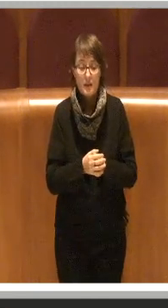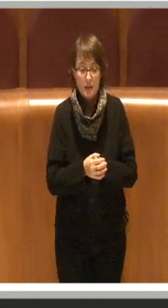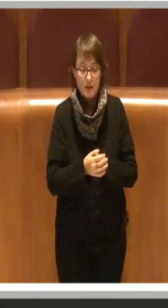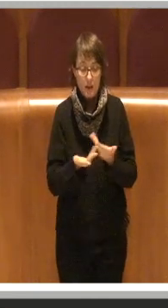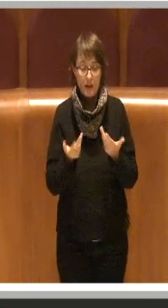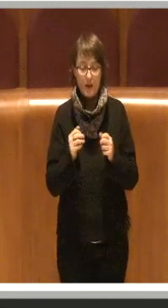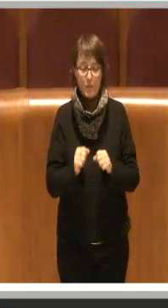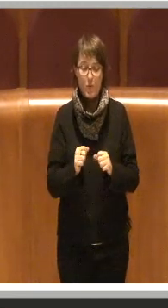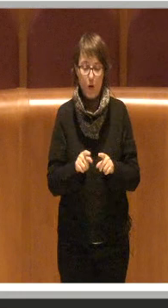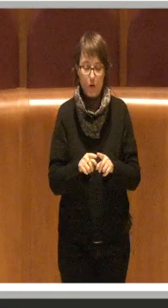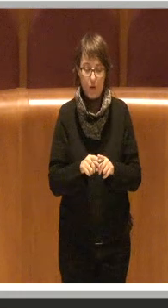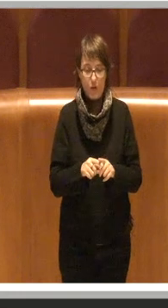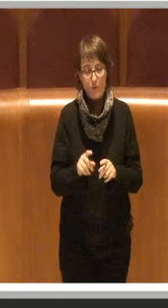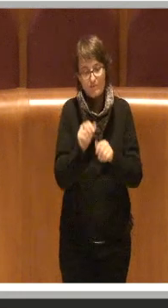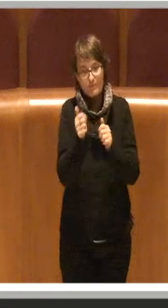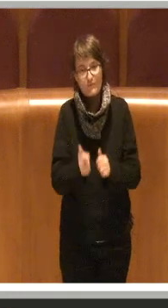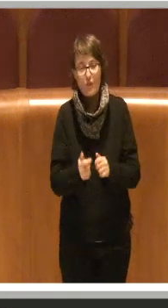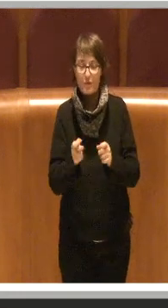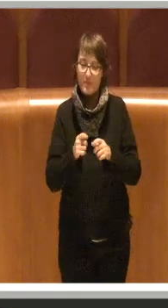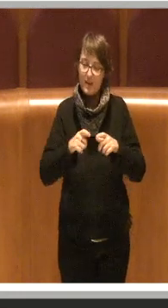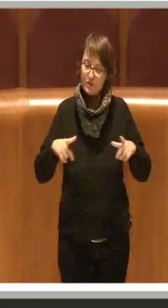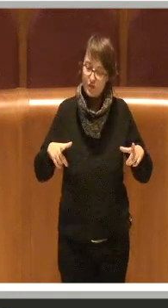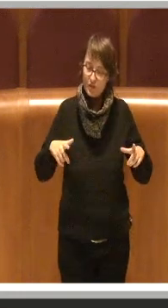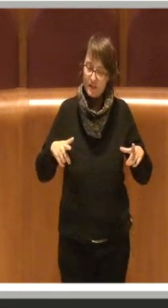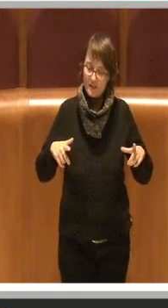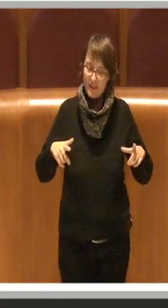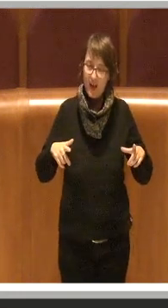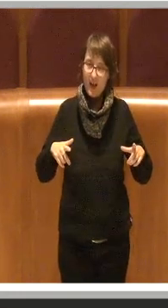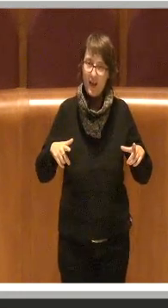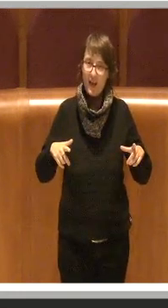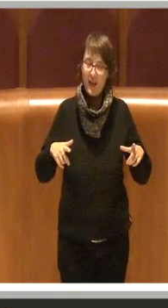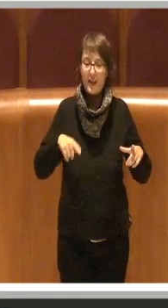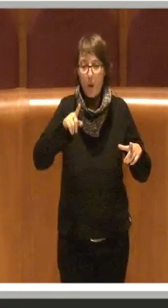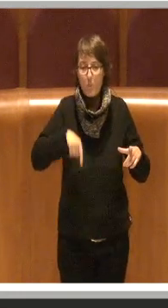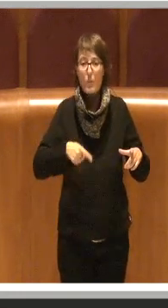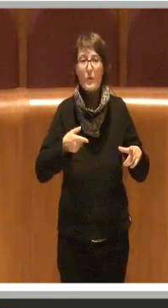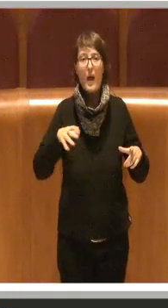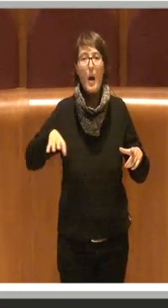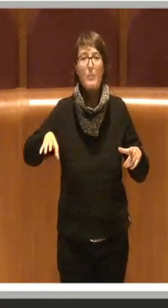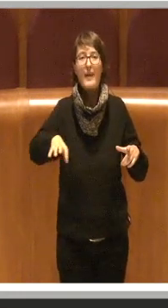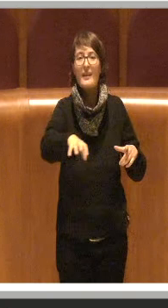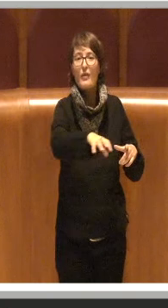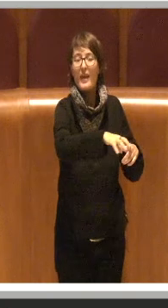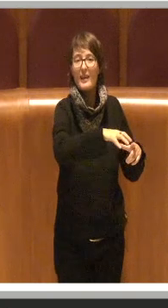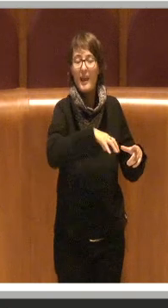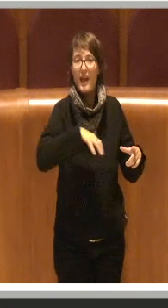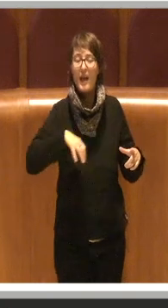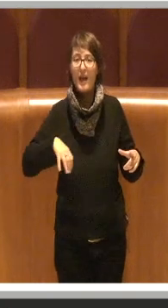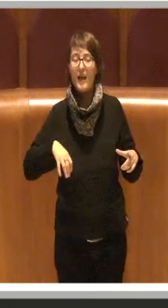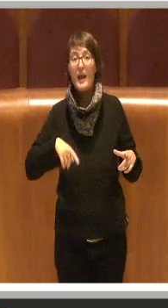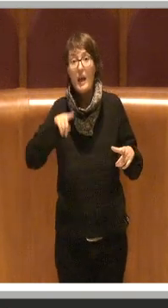quella città policentrica di cui noi abbiamo bisogno, cioè quella città dove anche nelle periferie e anche nelle periferie